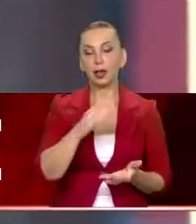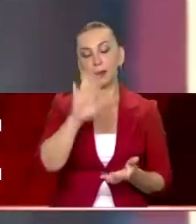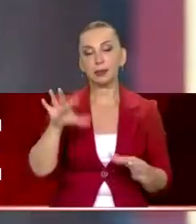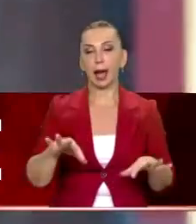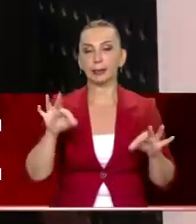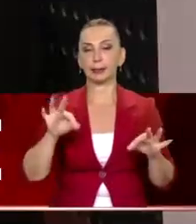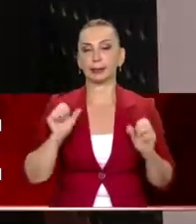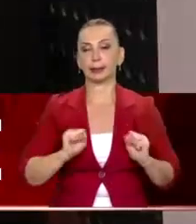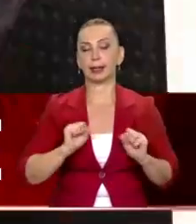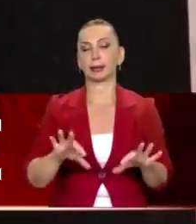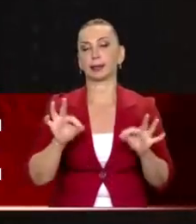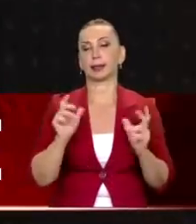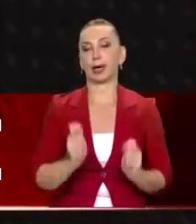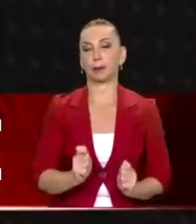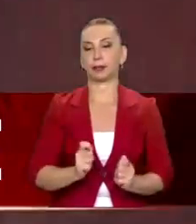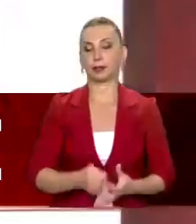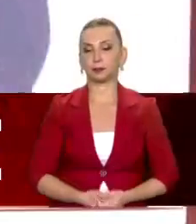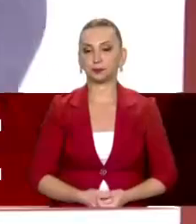hazırlık yaptılar.